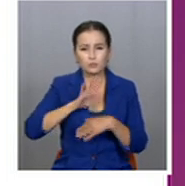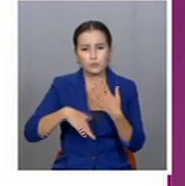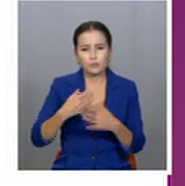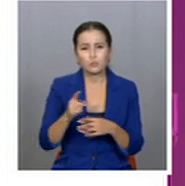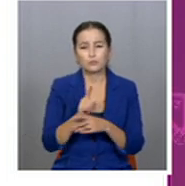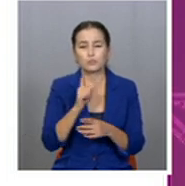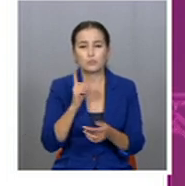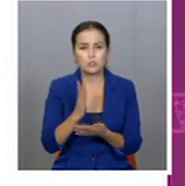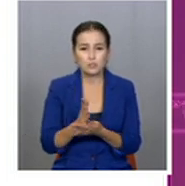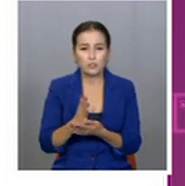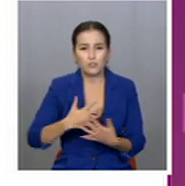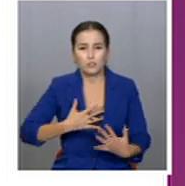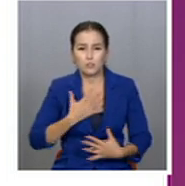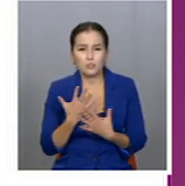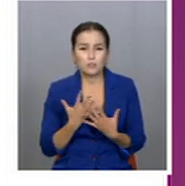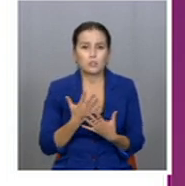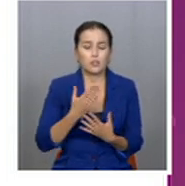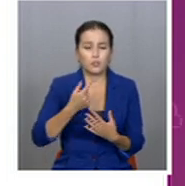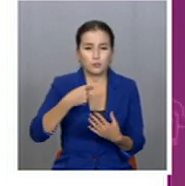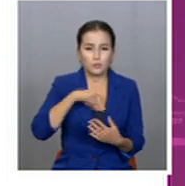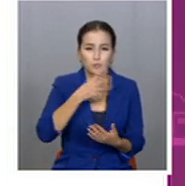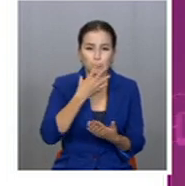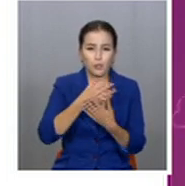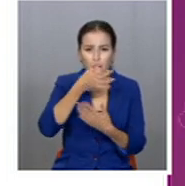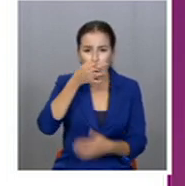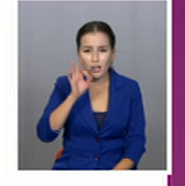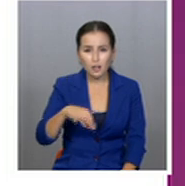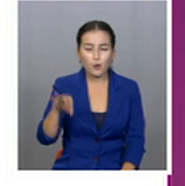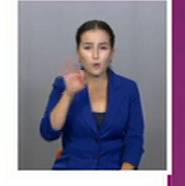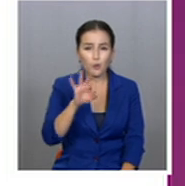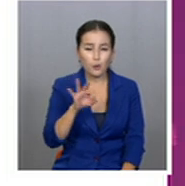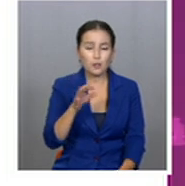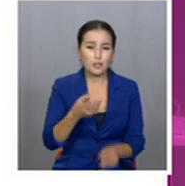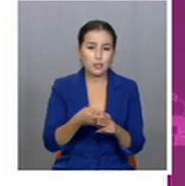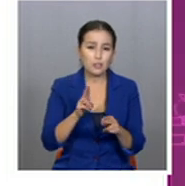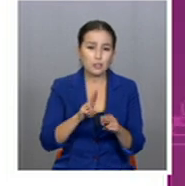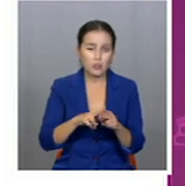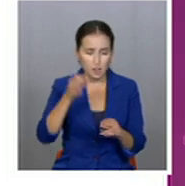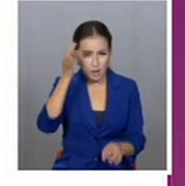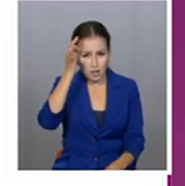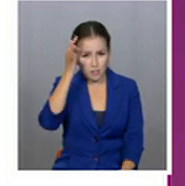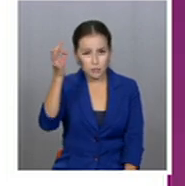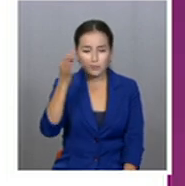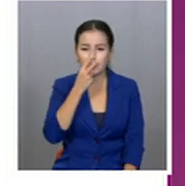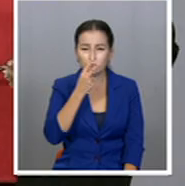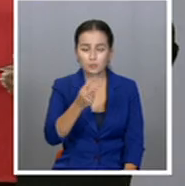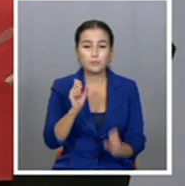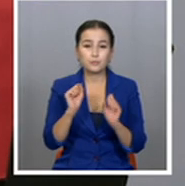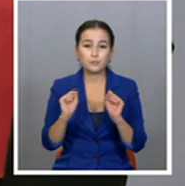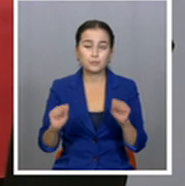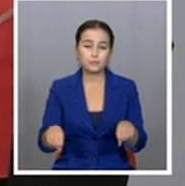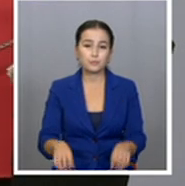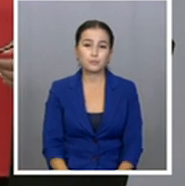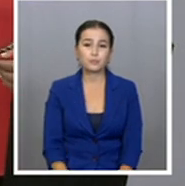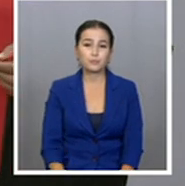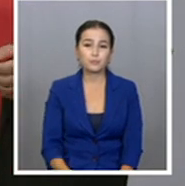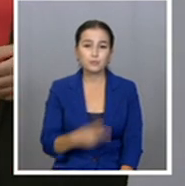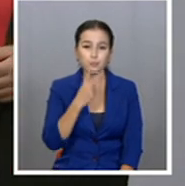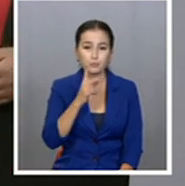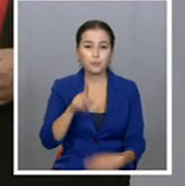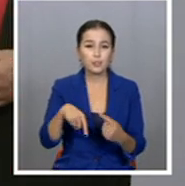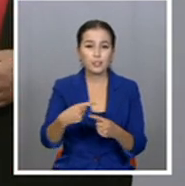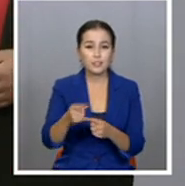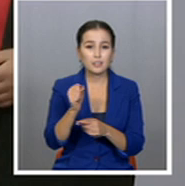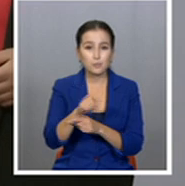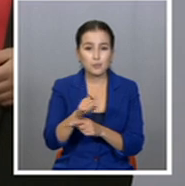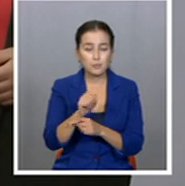жеке авторлық тәжірибесі басқа жанрлар қарағанда айқын анық көрінеді. Ендеше келесі